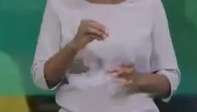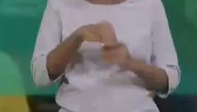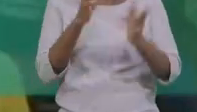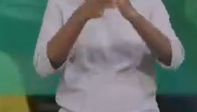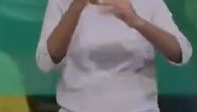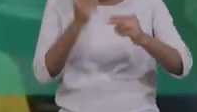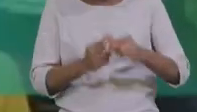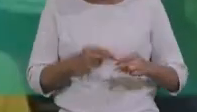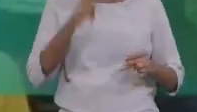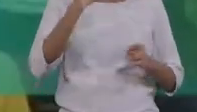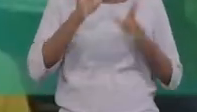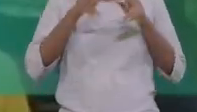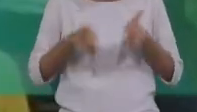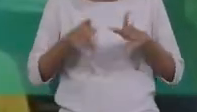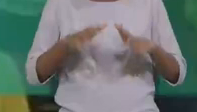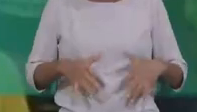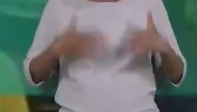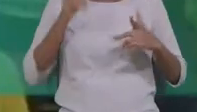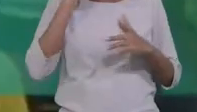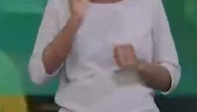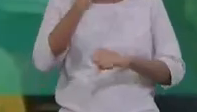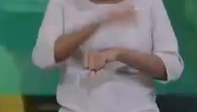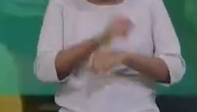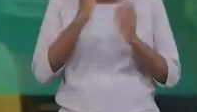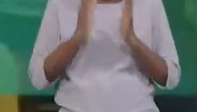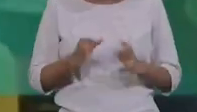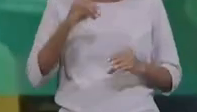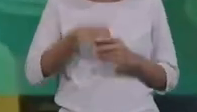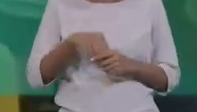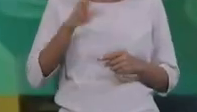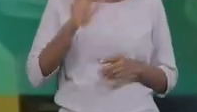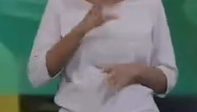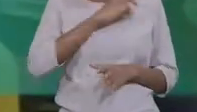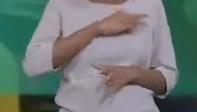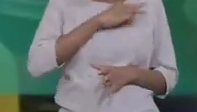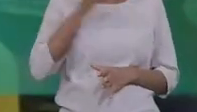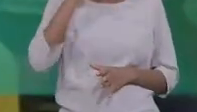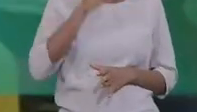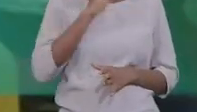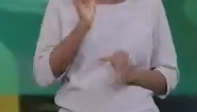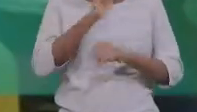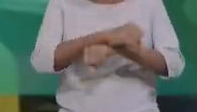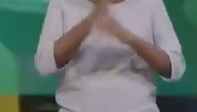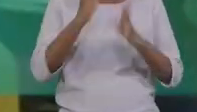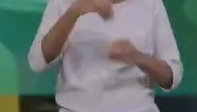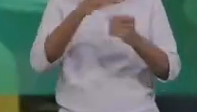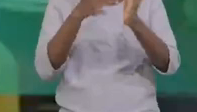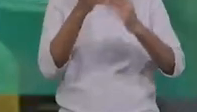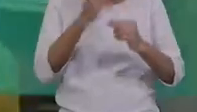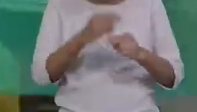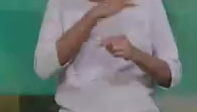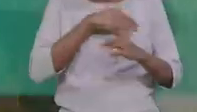vainqueur. Dans ta vie personnelle, un vainqueur. Dans ton ministère, tu seras un